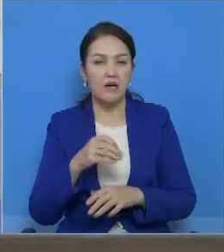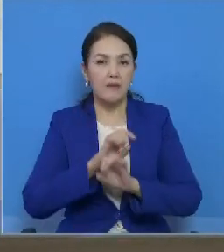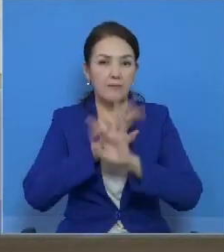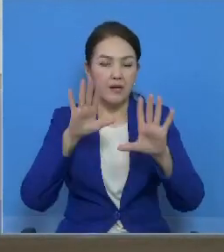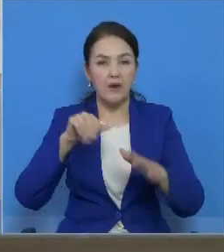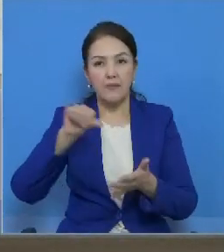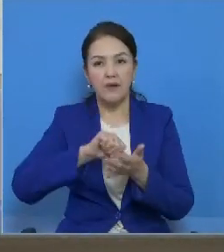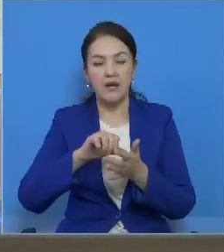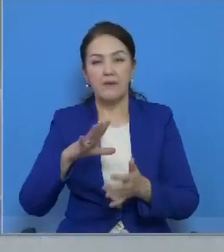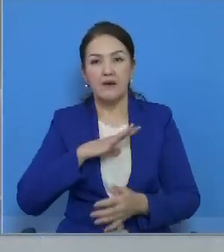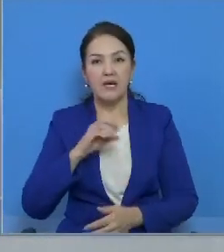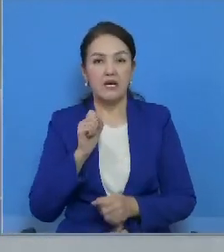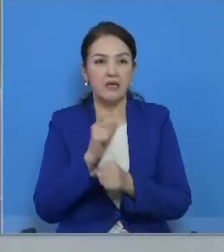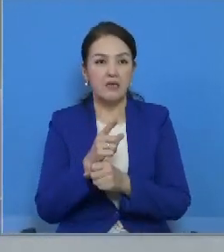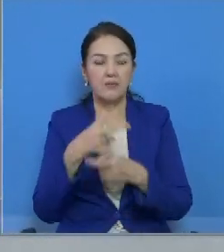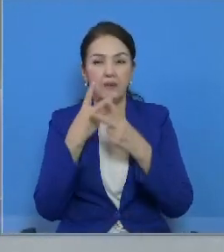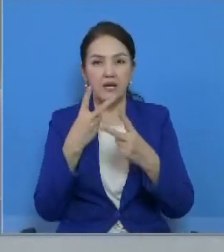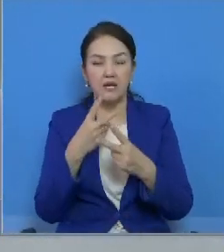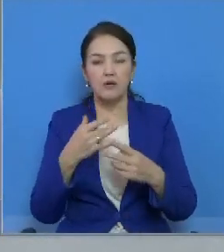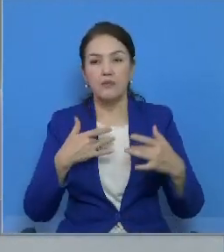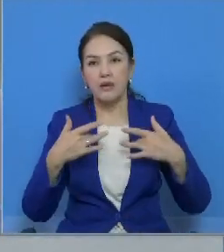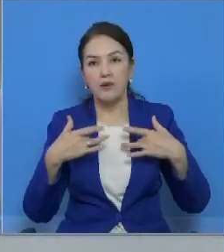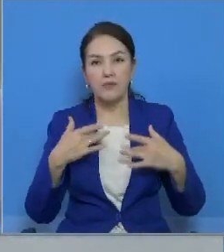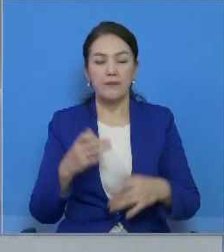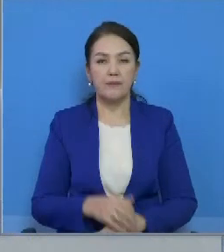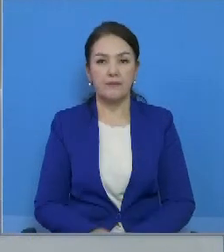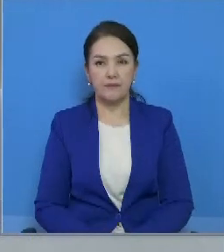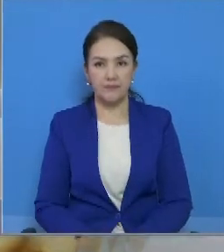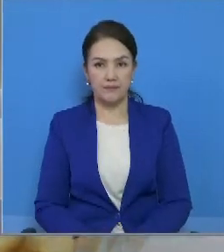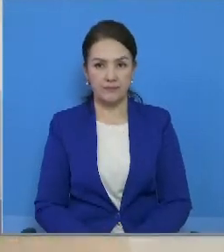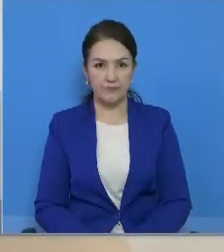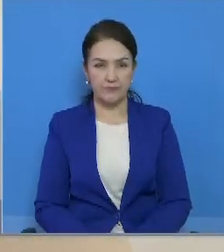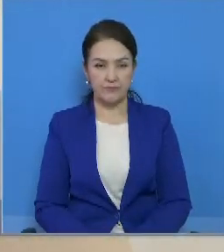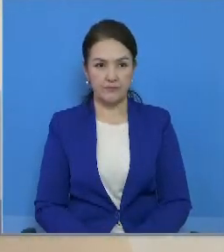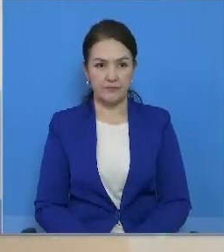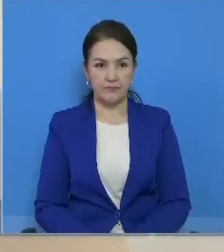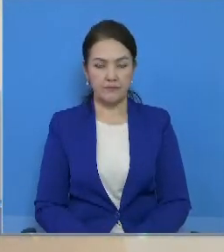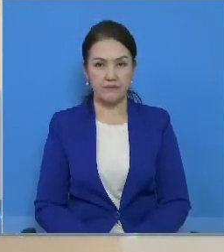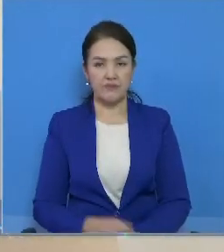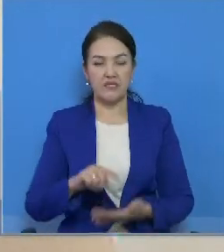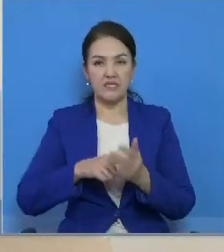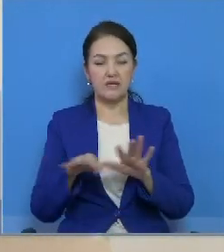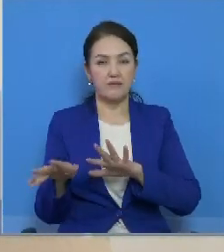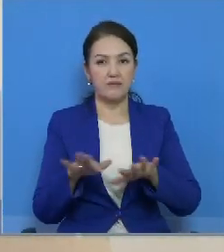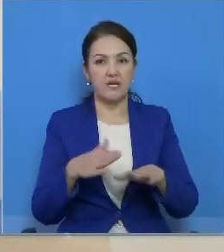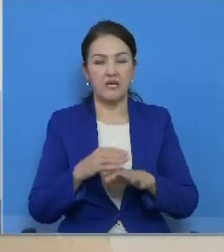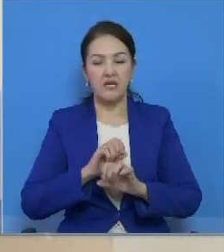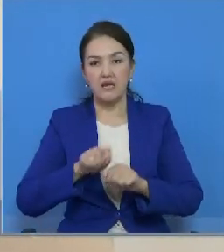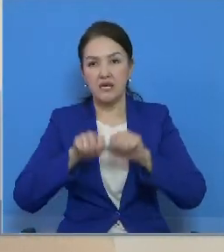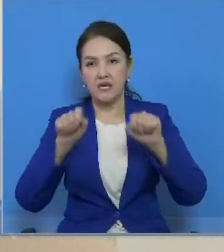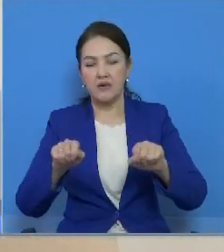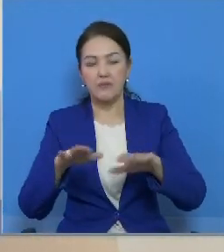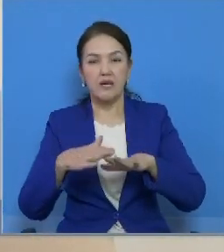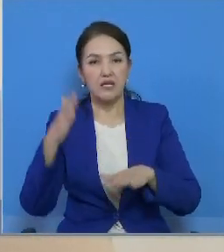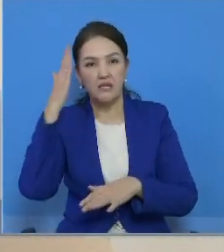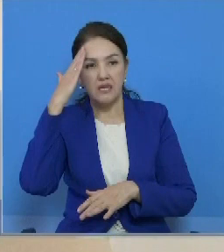среди участников было задание показать драматическую постановку. Цель данного мероприятия – это раскрыть